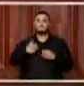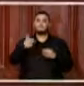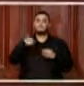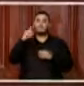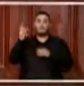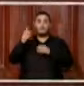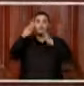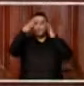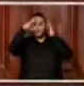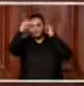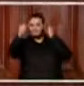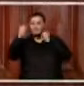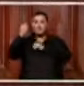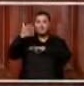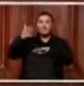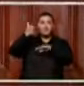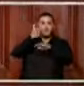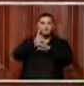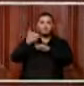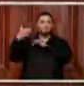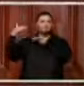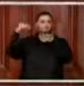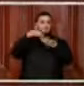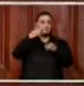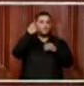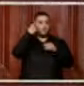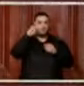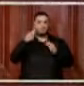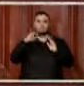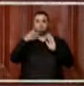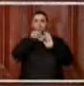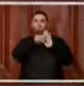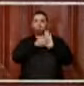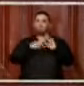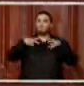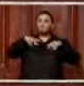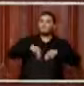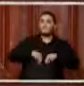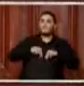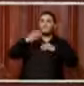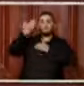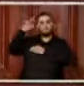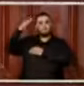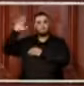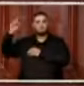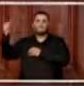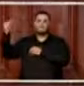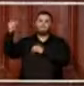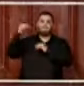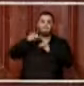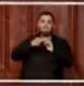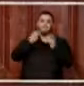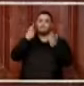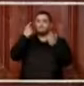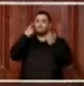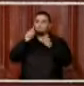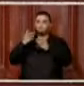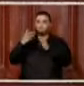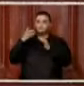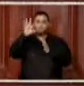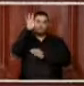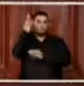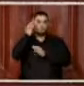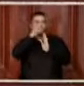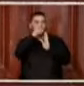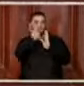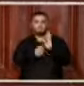سفراء ورؤساء البعثات الدبلوماسية والمنظمات الإقليمية المعتمدة بتونس،